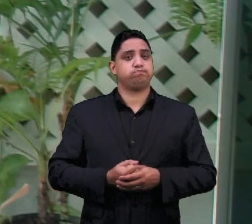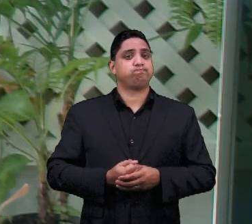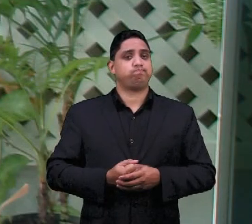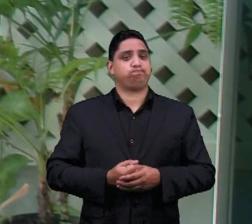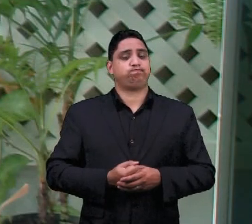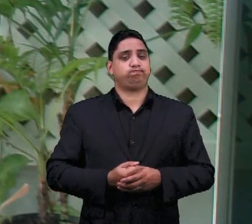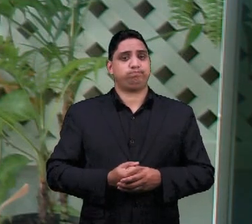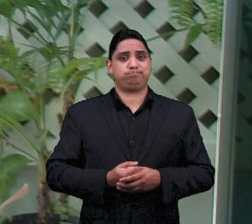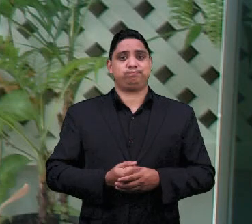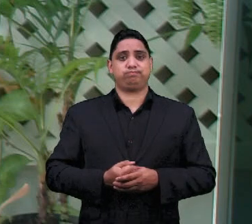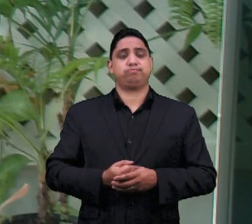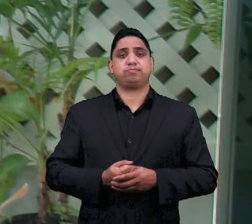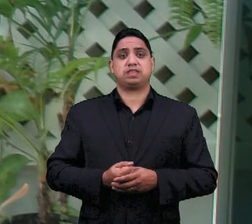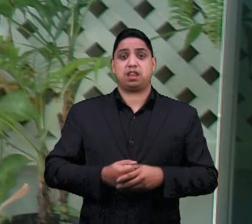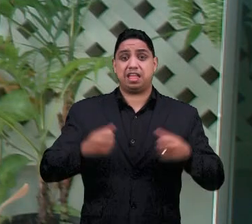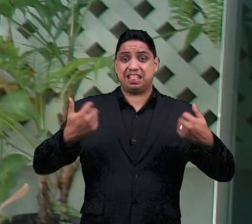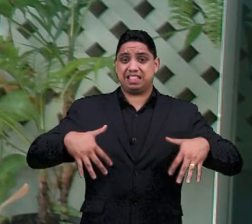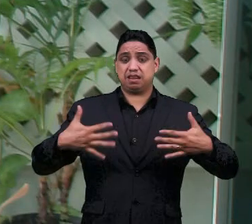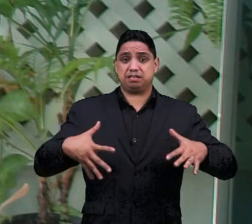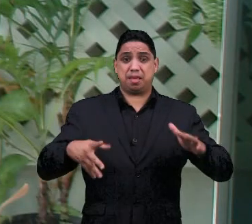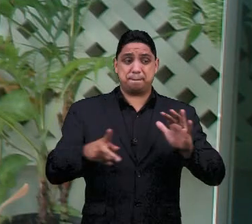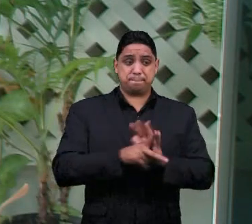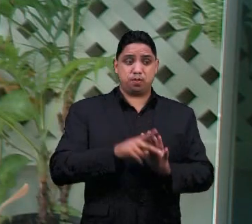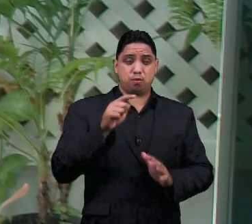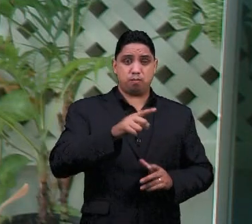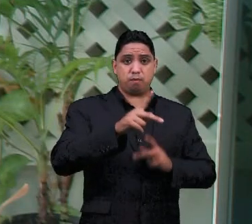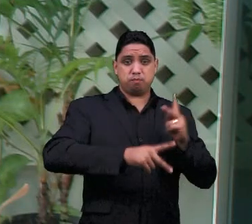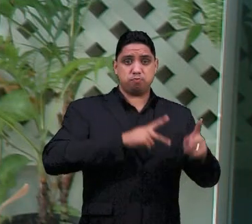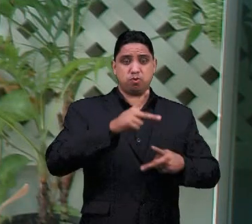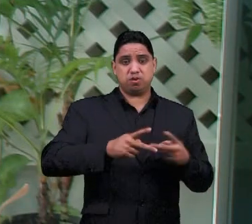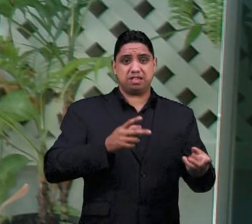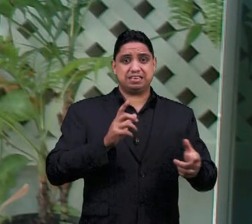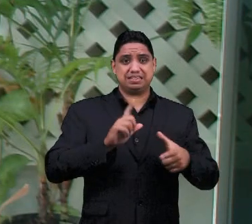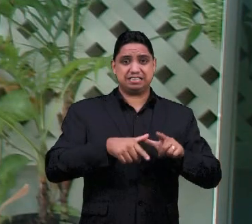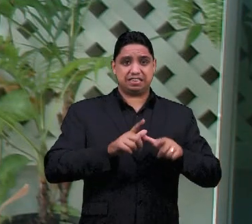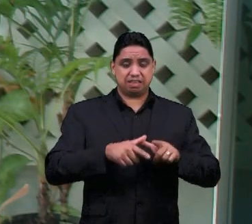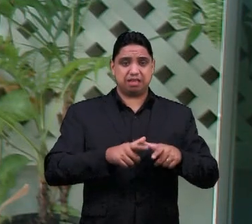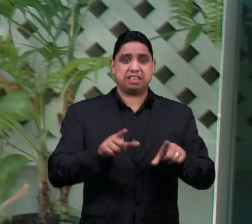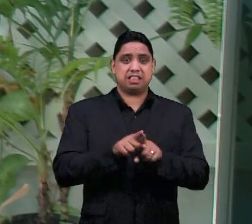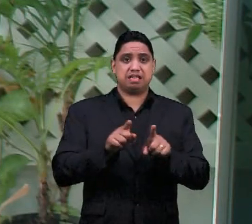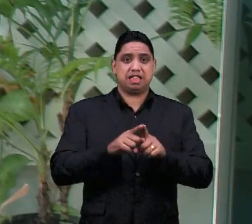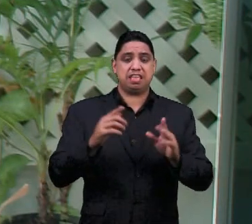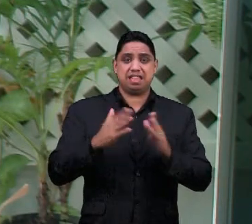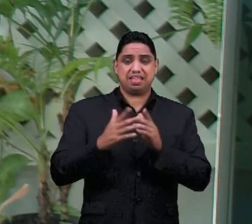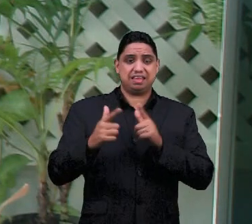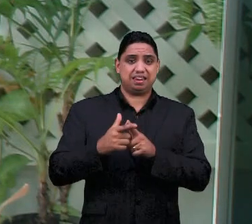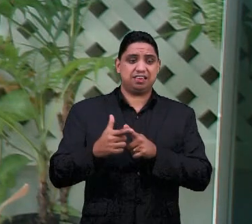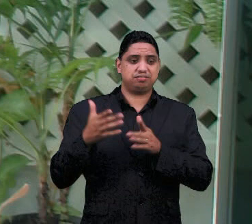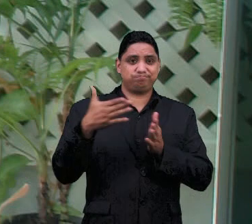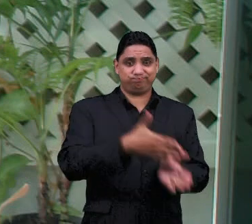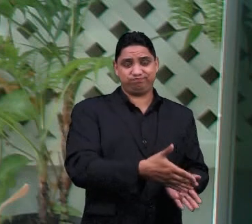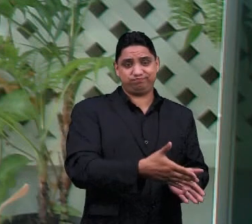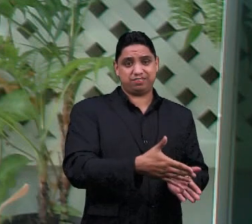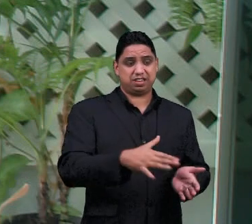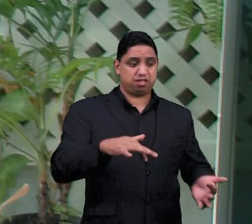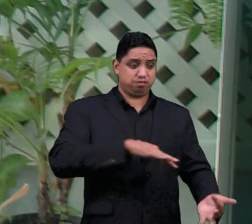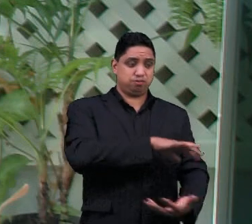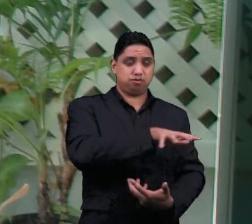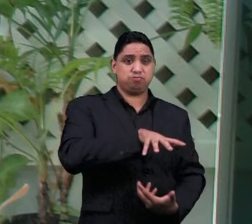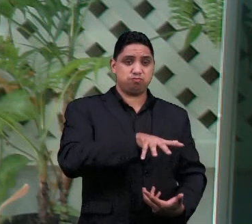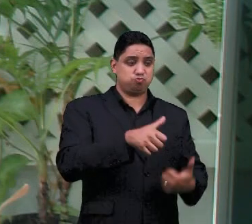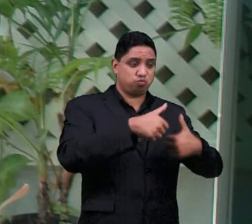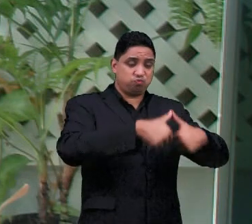le Messie. Ça, c'est le grand fait. Donc la grande tribulation sera pour Israël